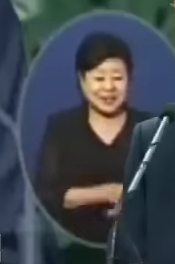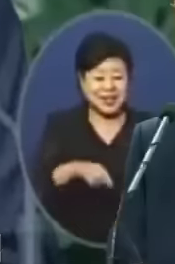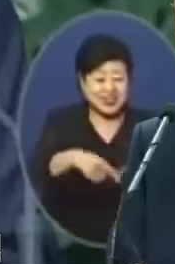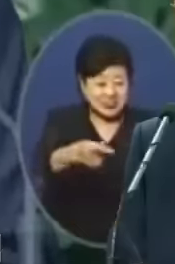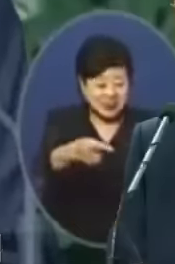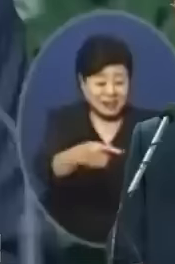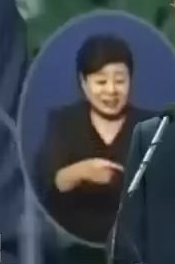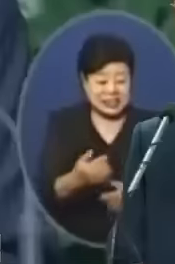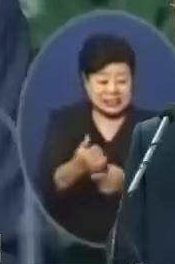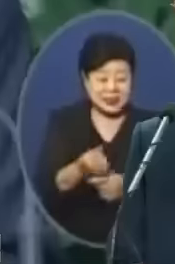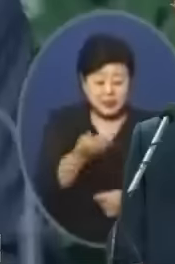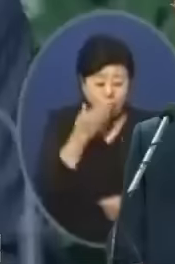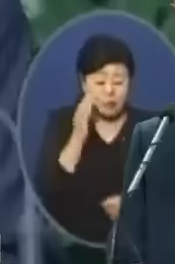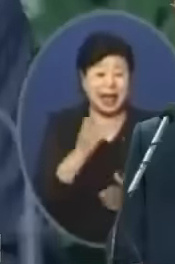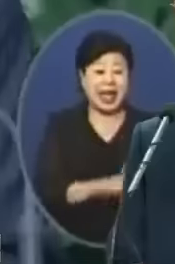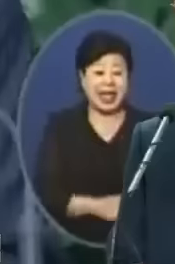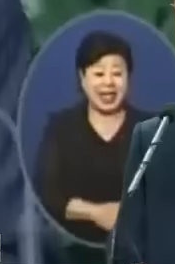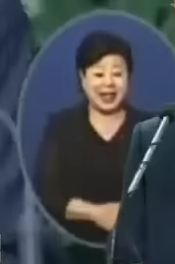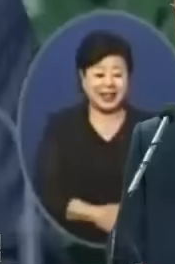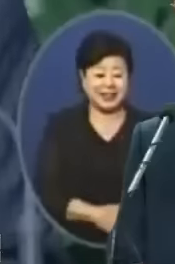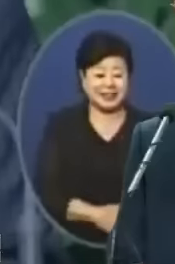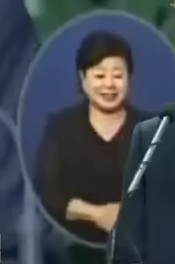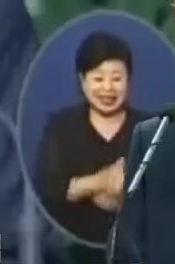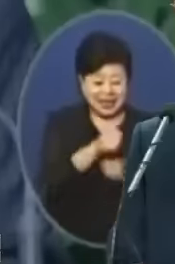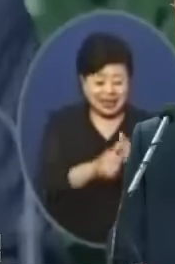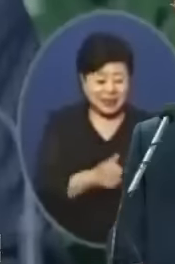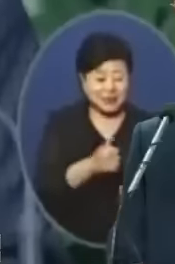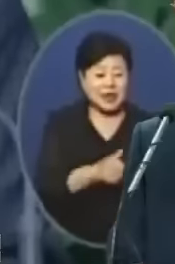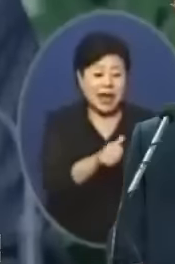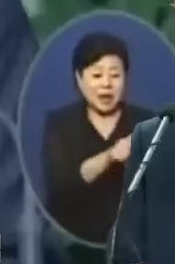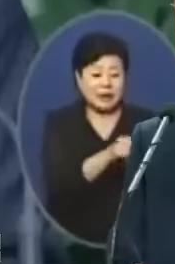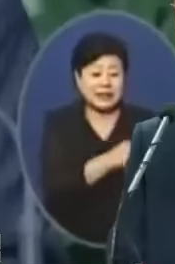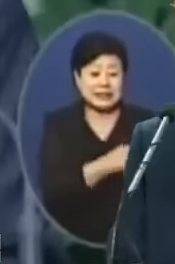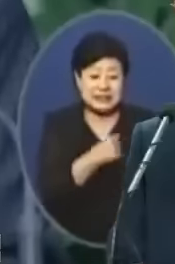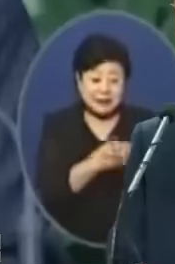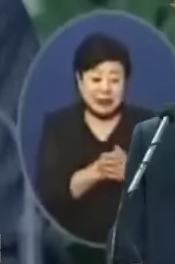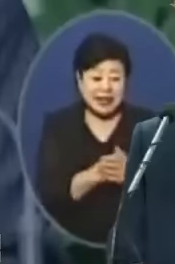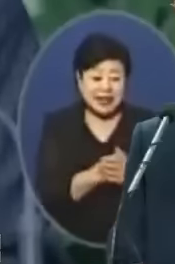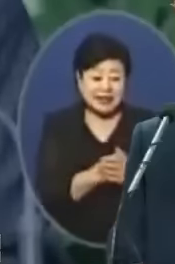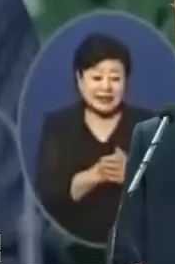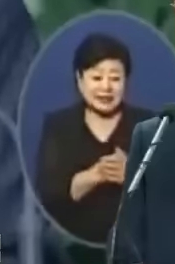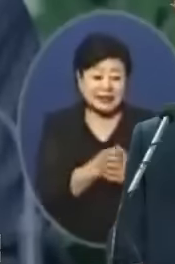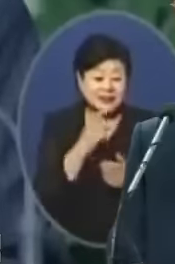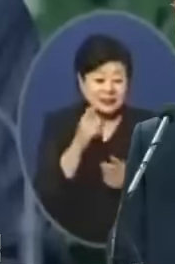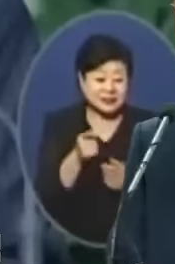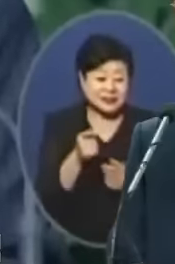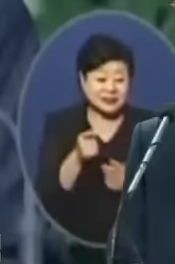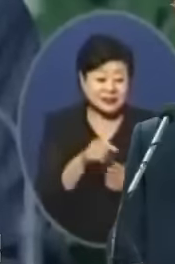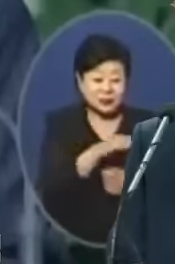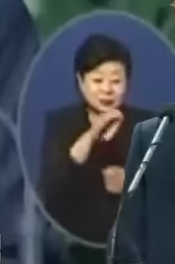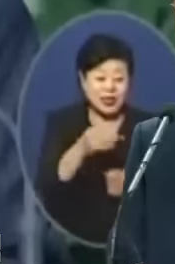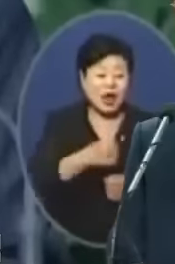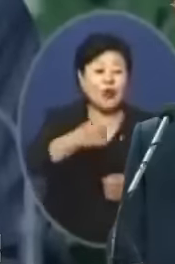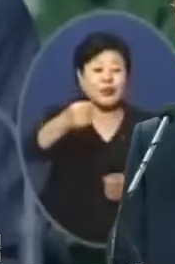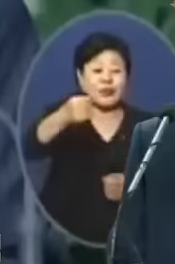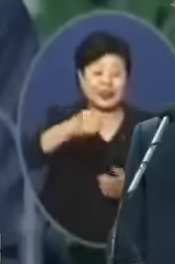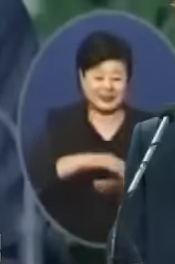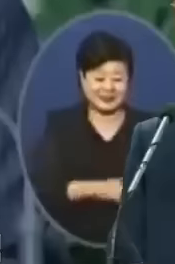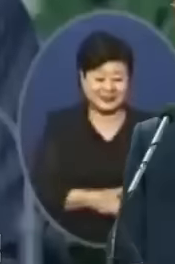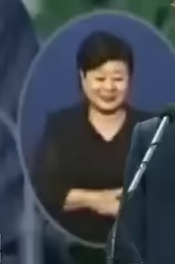들어가서 우리가 잡아먹으면 되는 것입니다. 하나님이 우리와 같이 계심으로 그들은 우리의 것입니다.